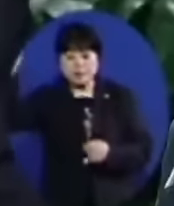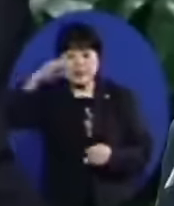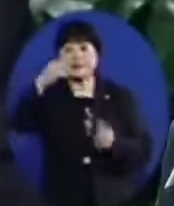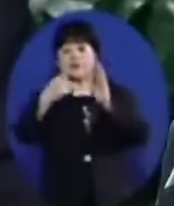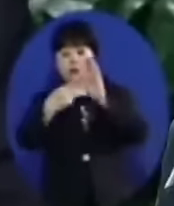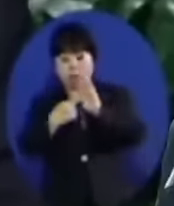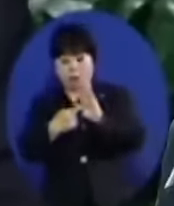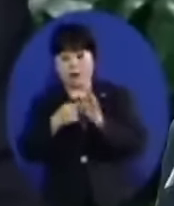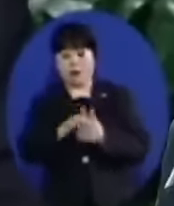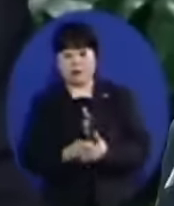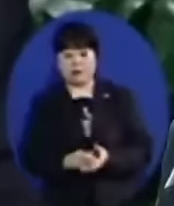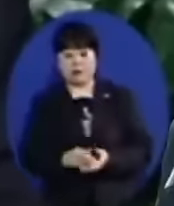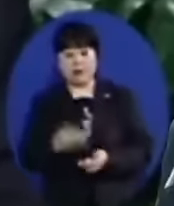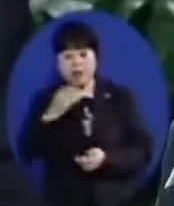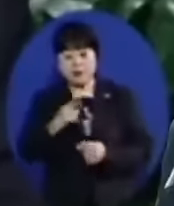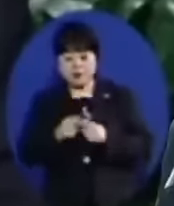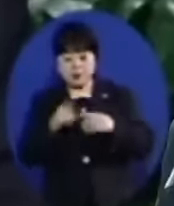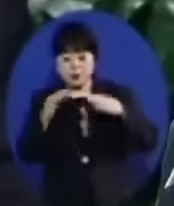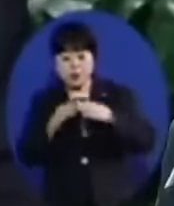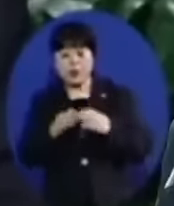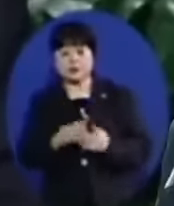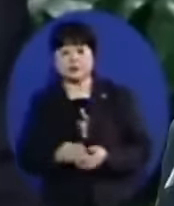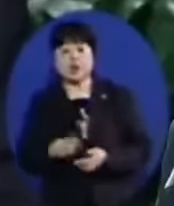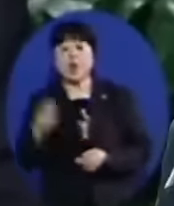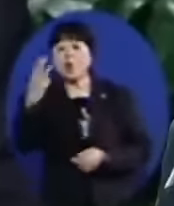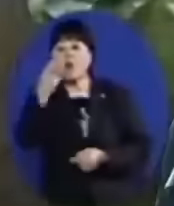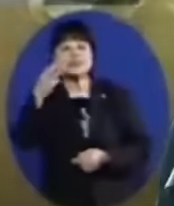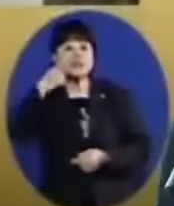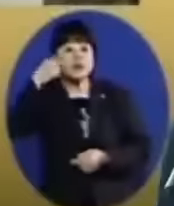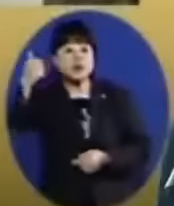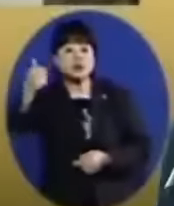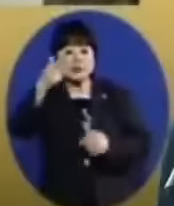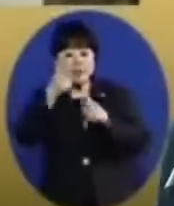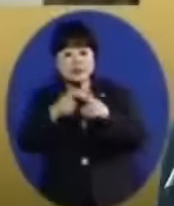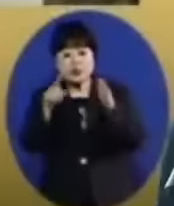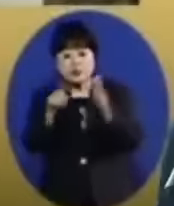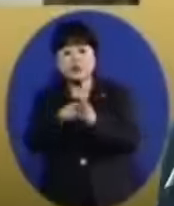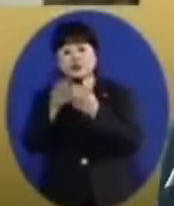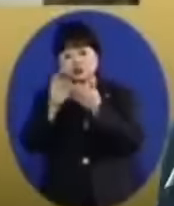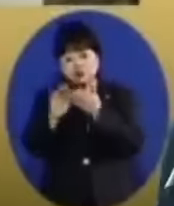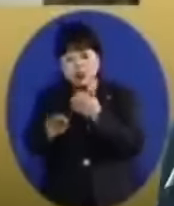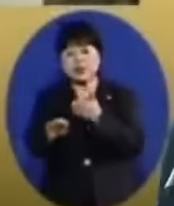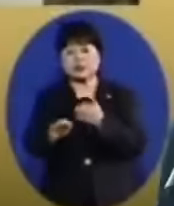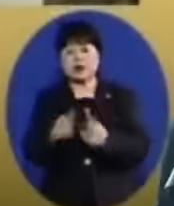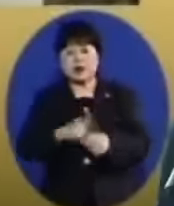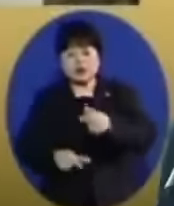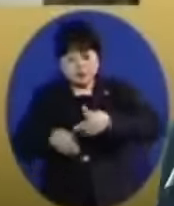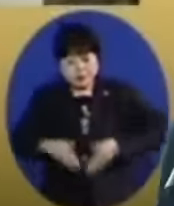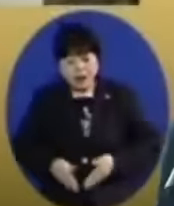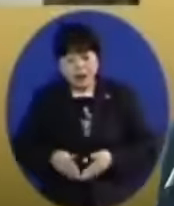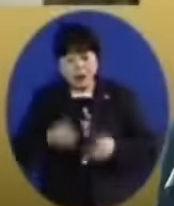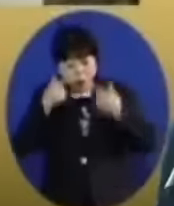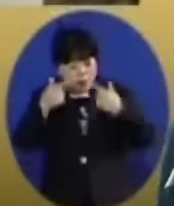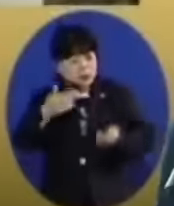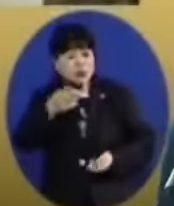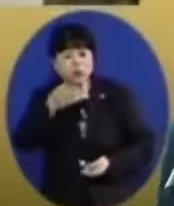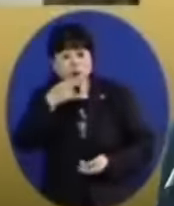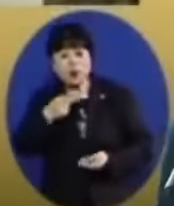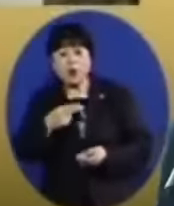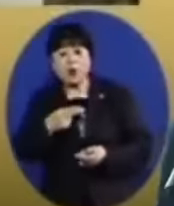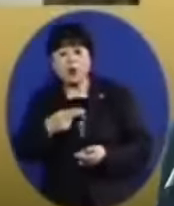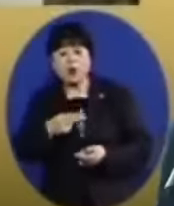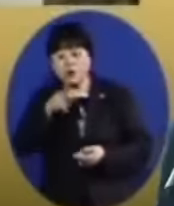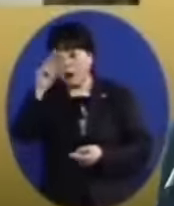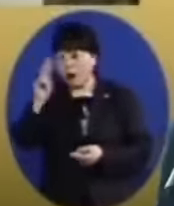것입니다. 감리교 창시자였던 존 웨슬리 목사님은 예수님을 믿은 후에도 거듭남의 확신이 없었습니다. 그런데 어느